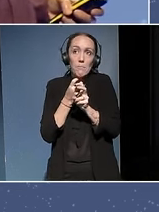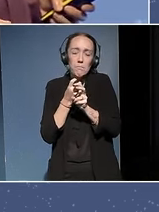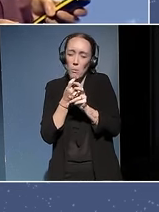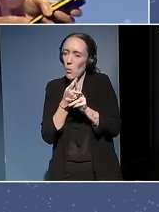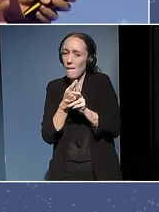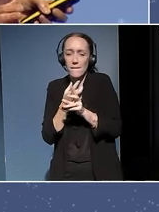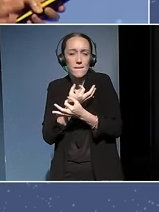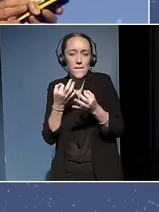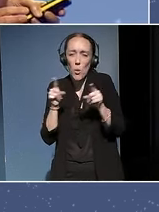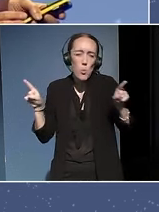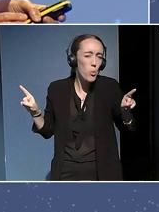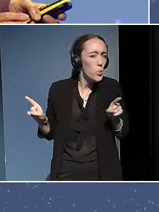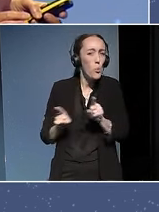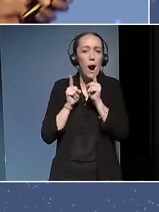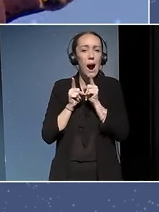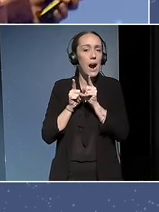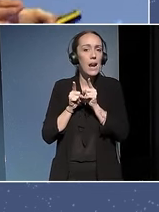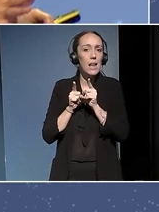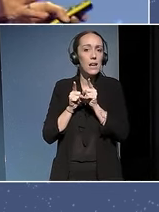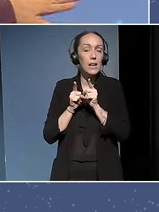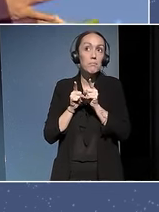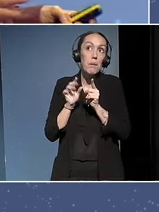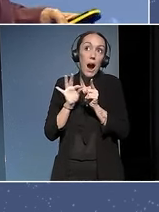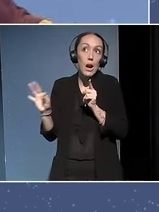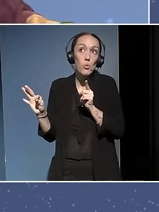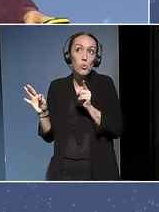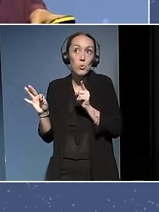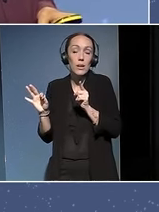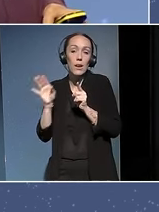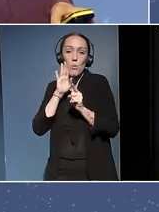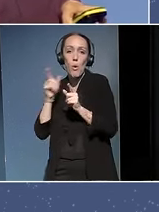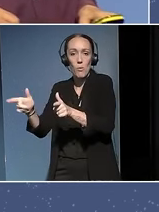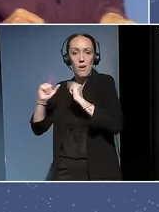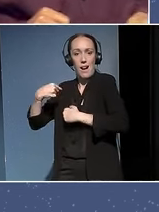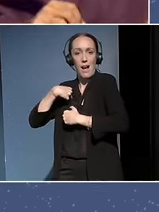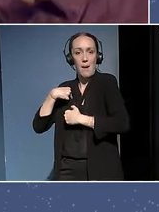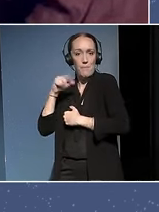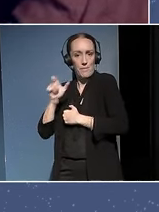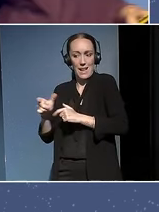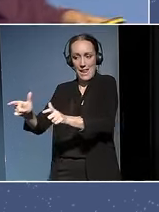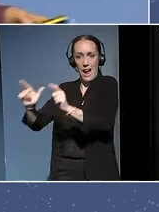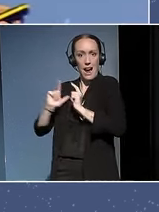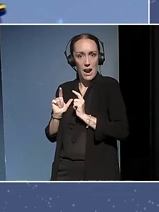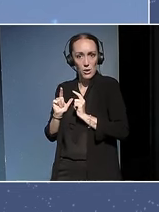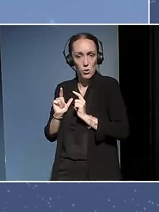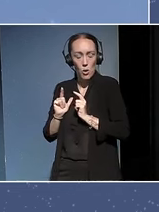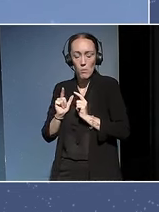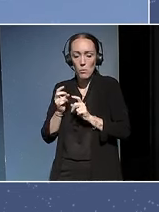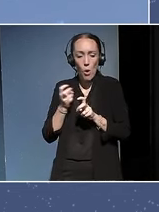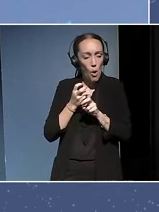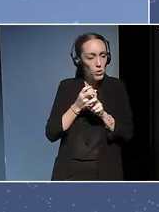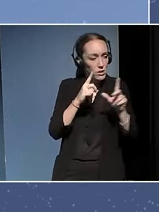identiche a quelle ad alcune di quelle che aveva recuperato il geologo italiano e in particolare c'erano delle